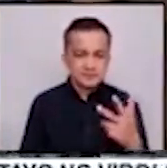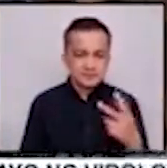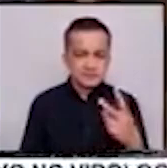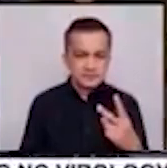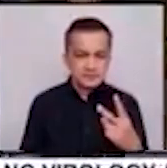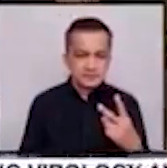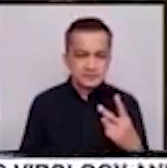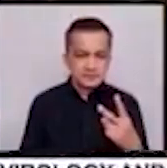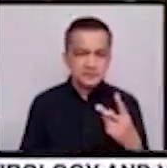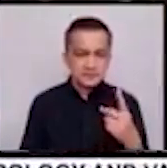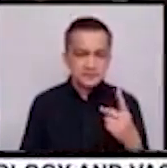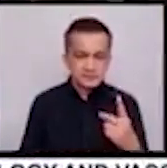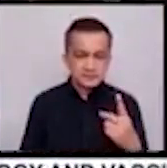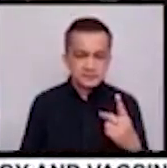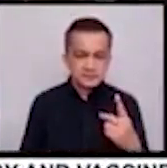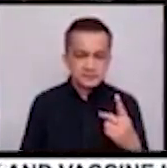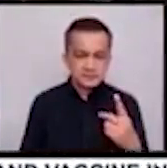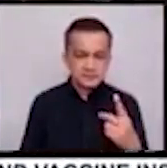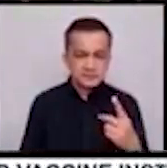2, 1!